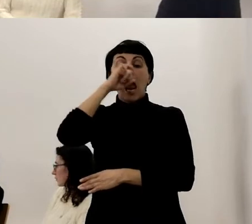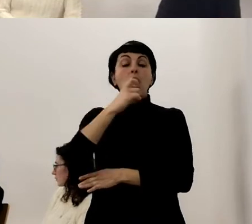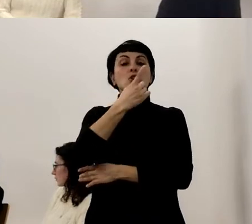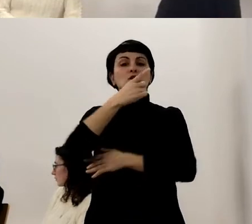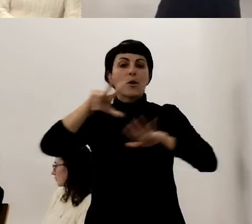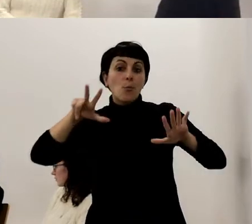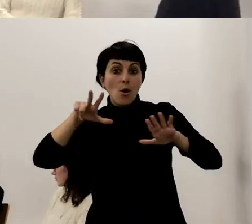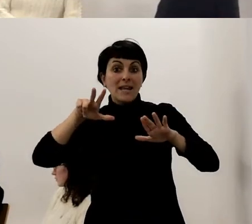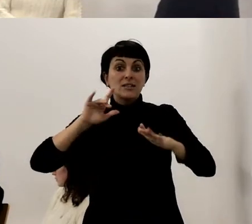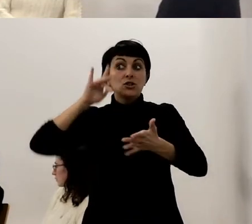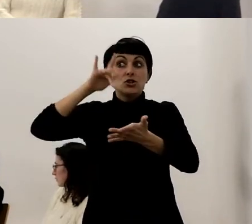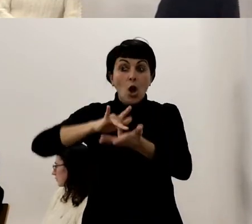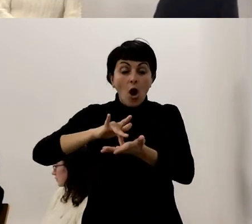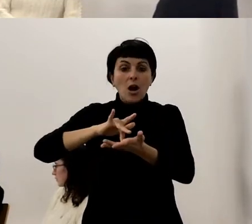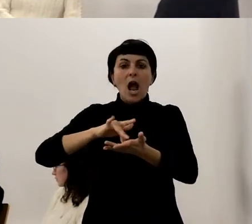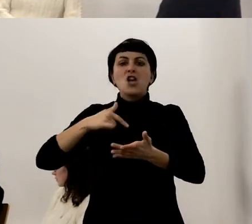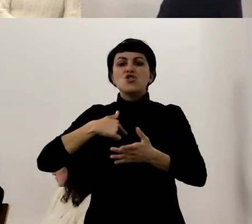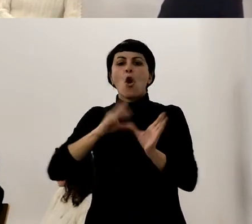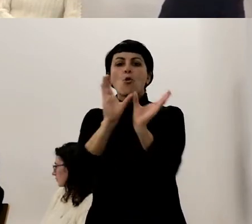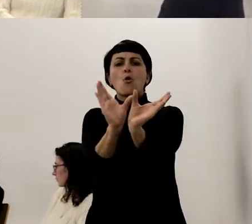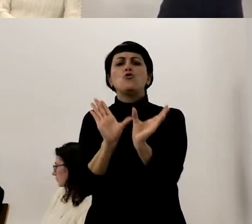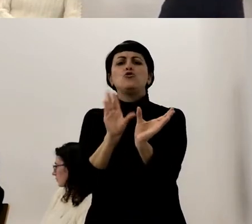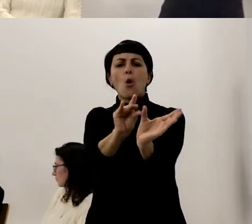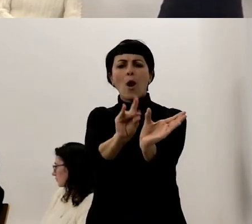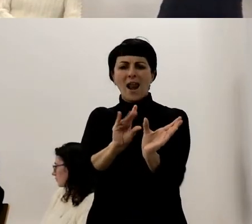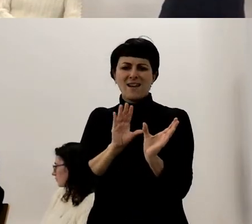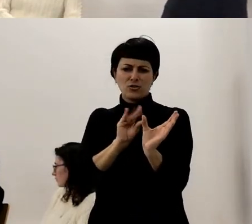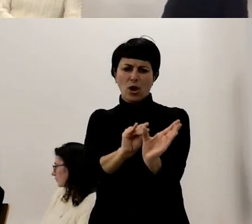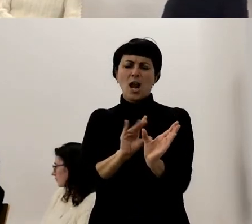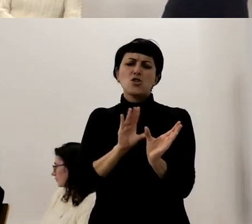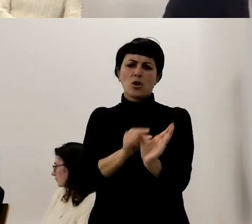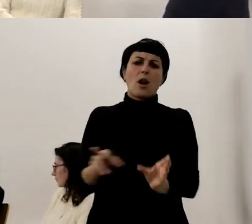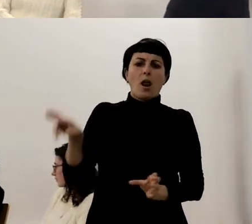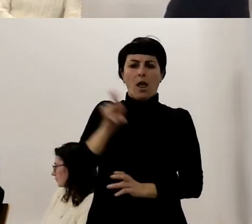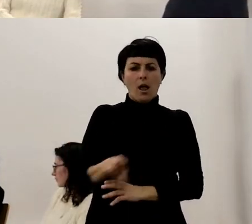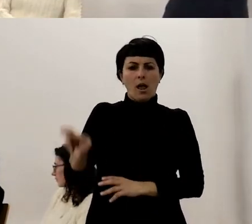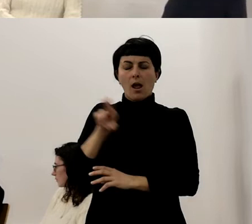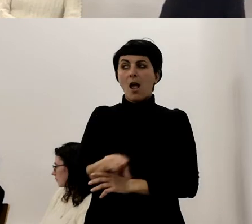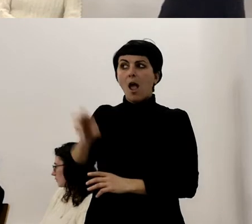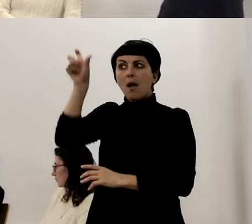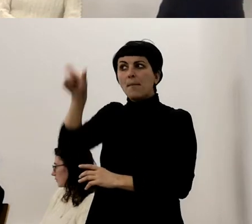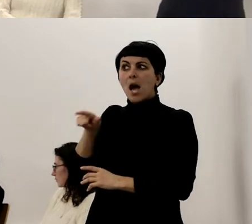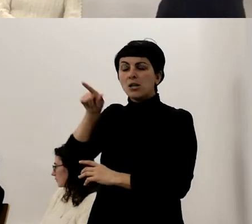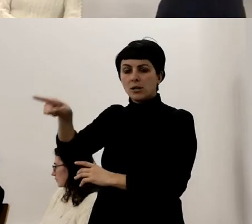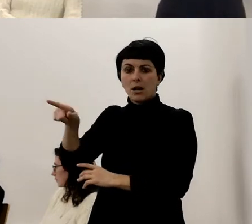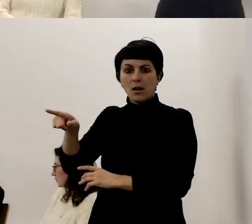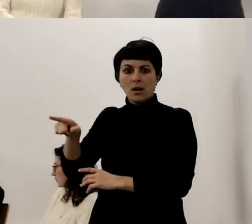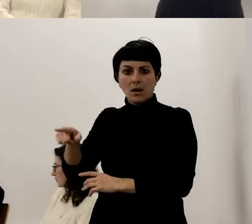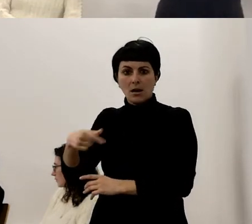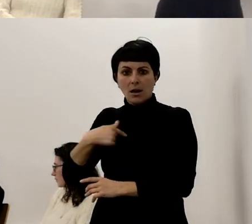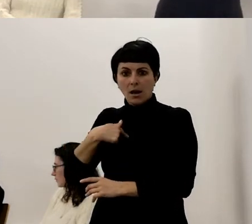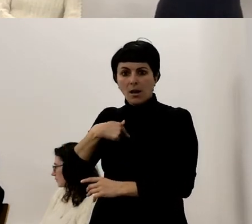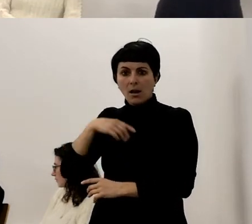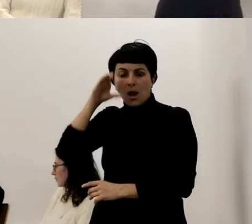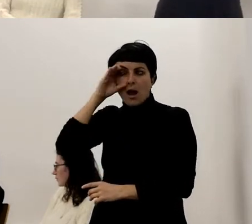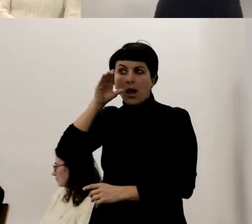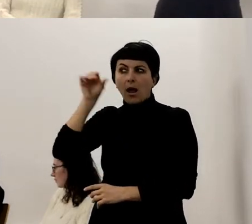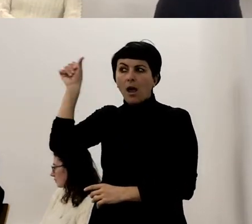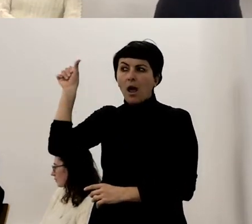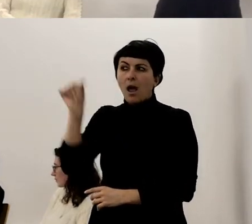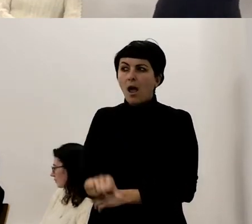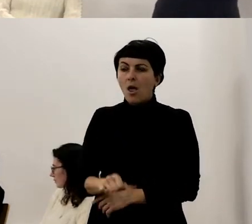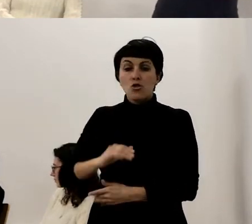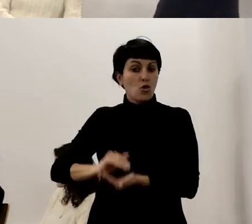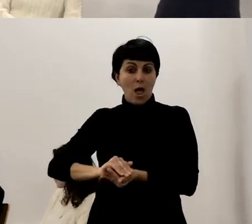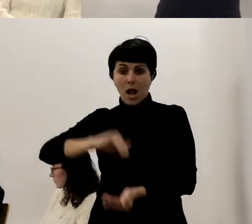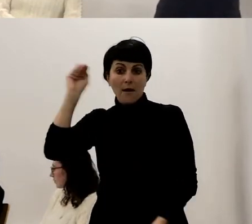tocaré el cul, ja hi ha més, quan tinguis 18 anys és que... I ara m'ho penso fredament i penso, és que això també és masclisme. I en